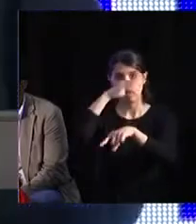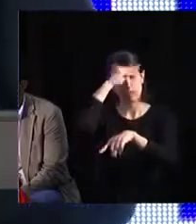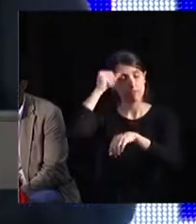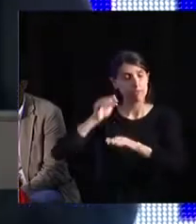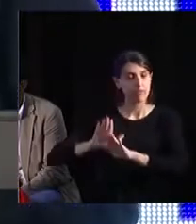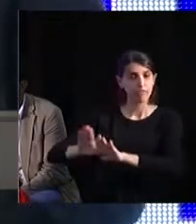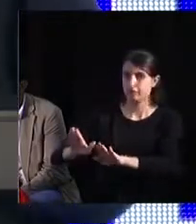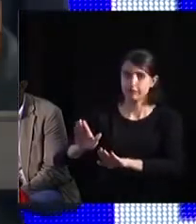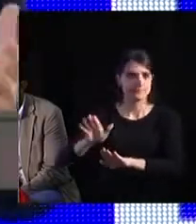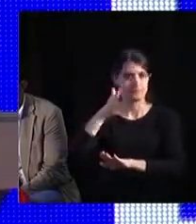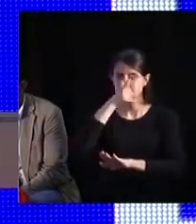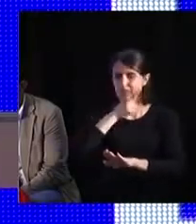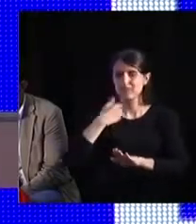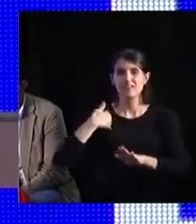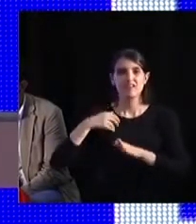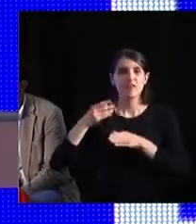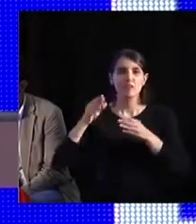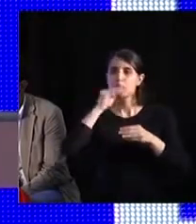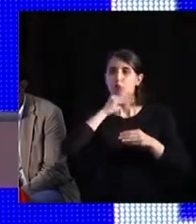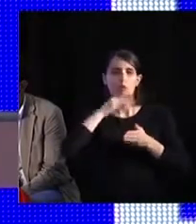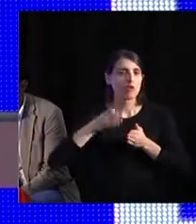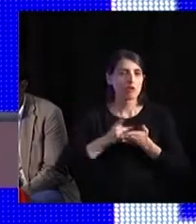ruta irrealitzables ha fracassat,